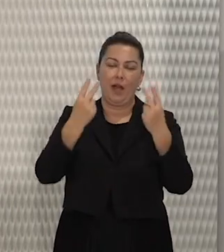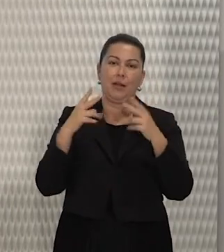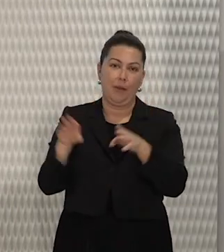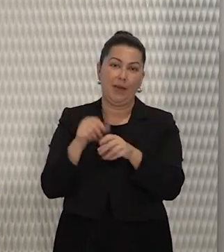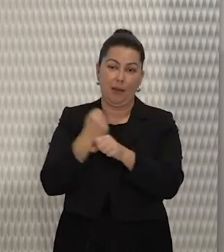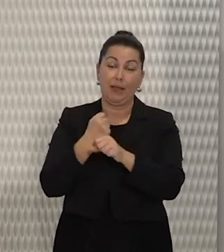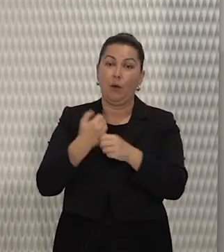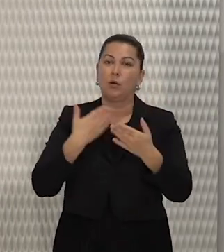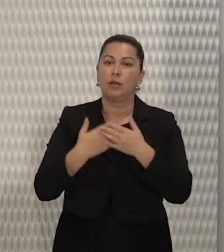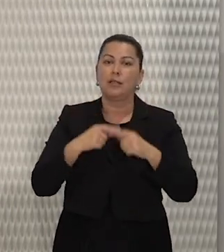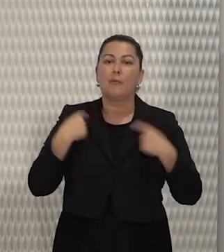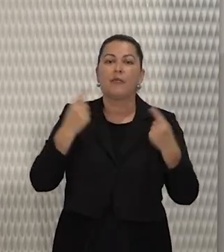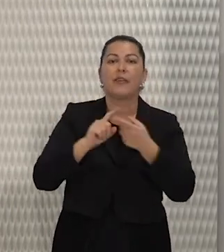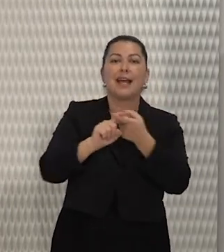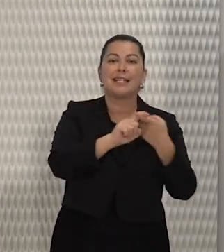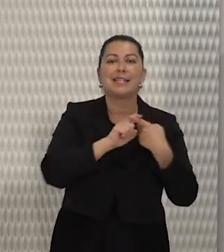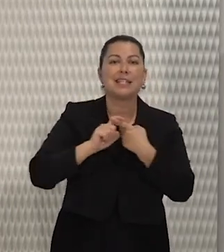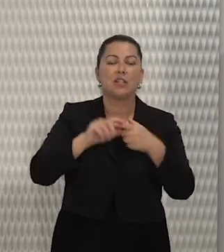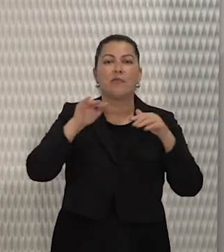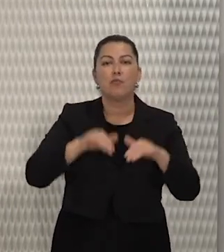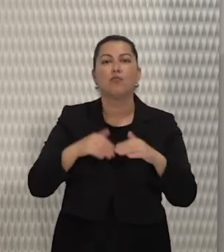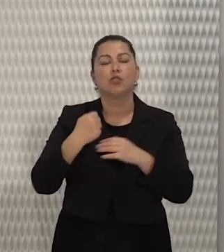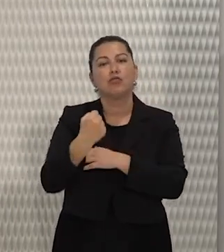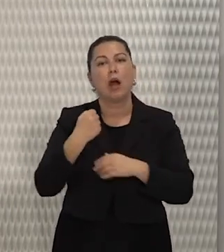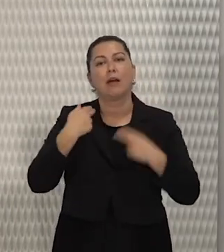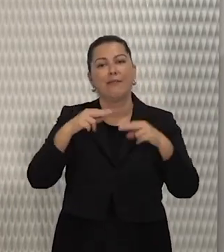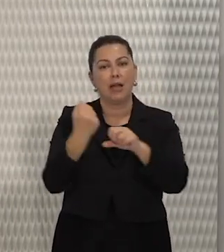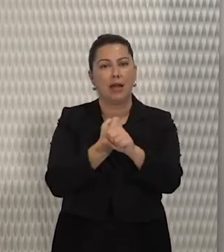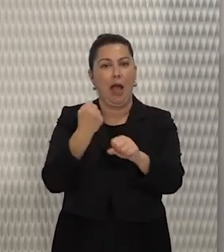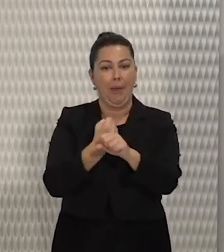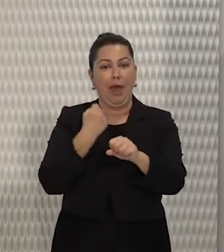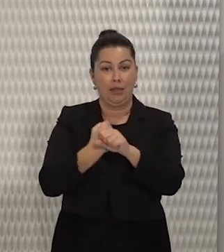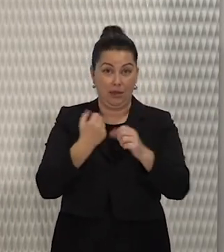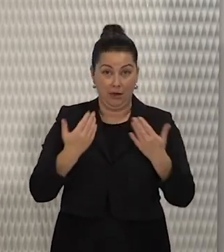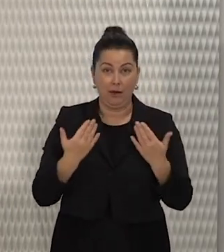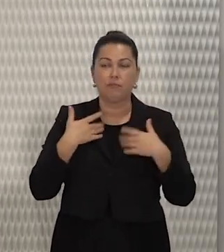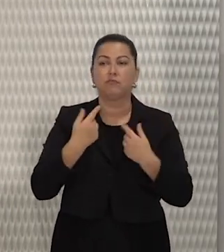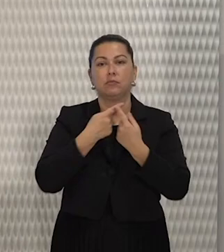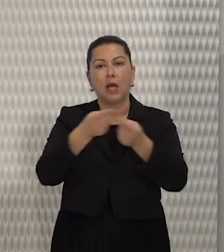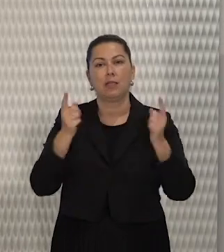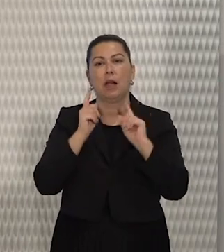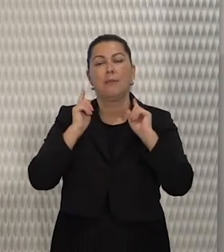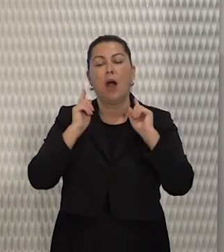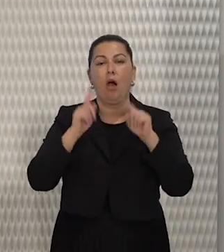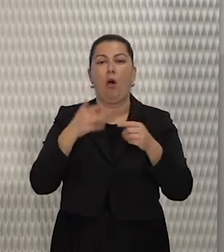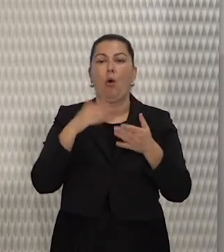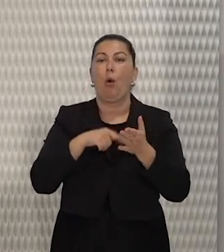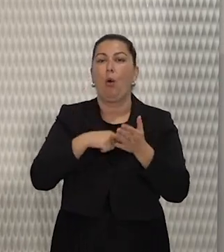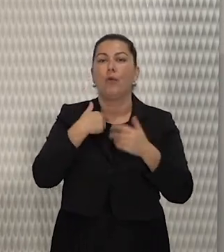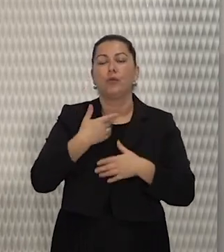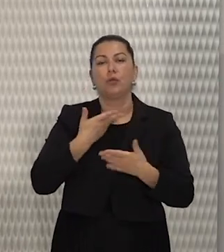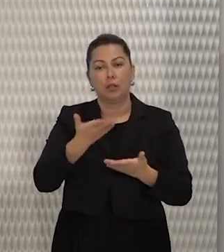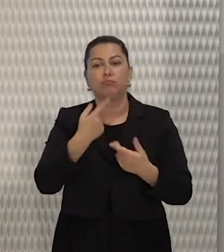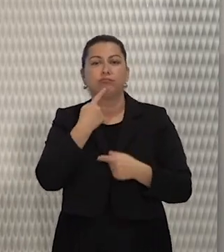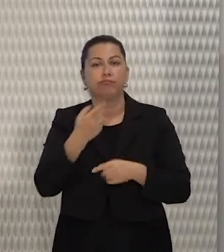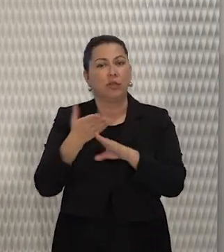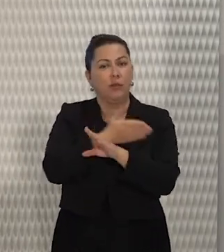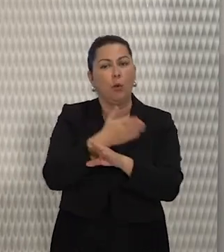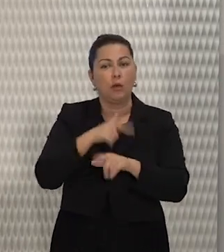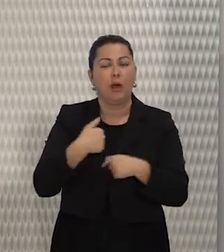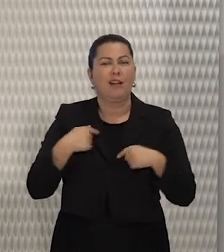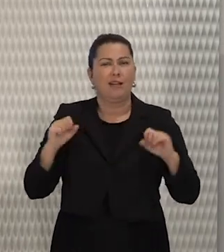wir als Gesellschaft weiter stark dran arbeiten, um diese, Sie haben sie auch schon mehrfach erwähnt, wir können es ja gar nicht